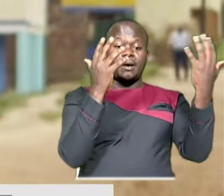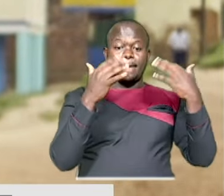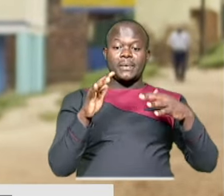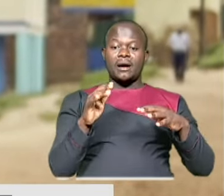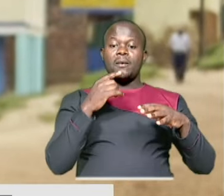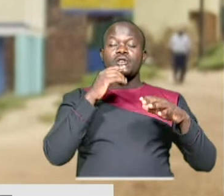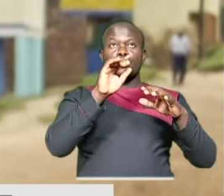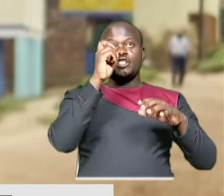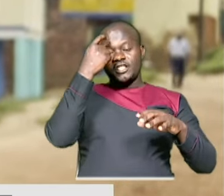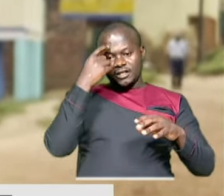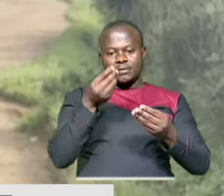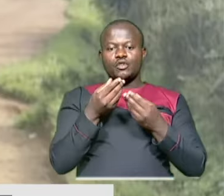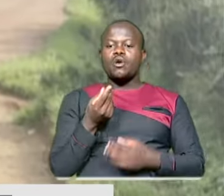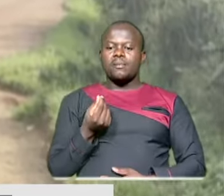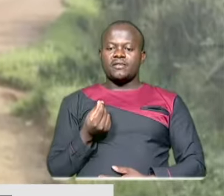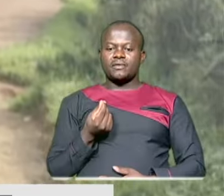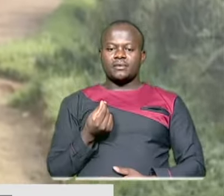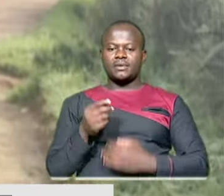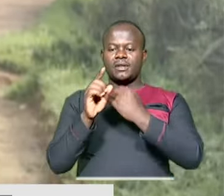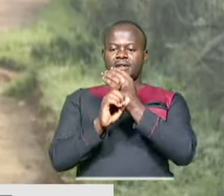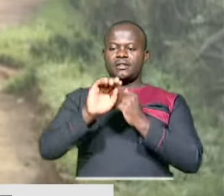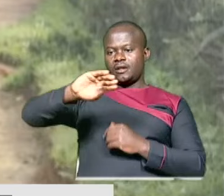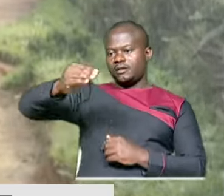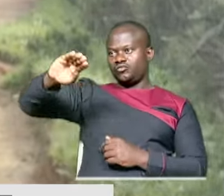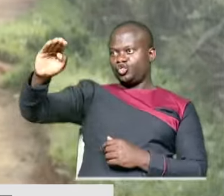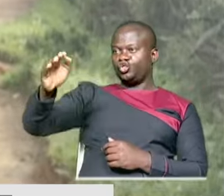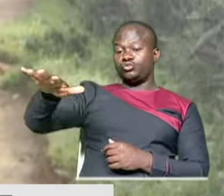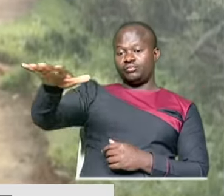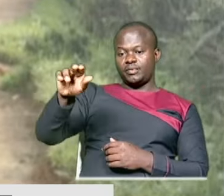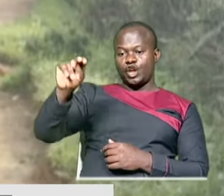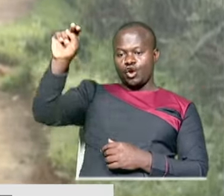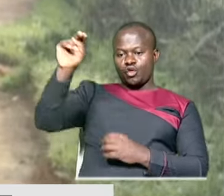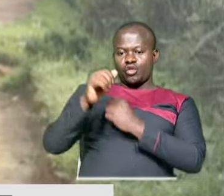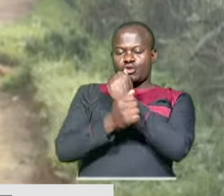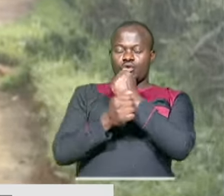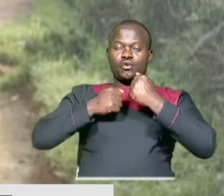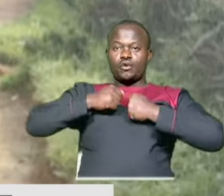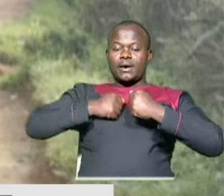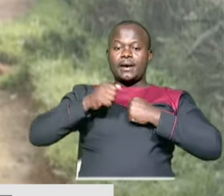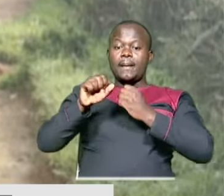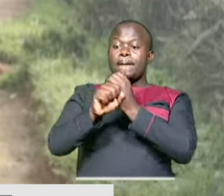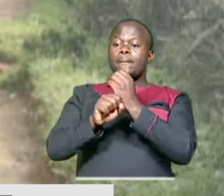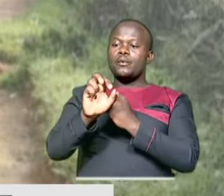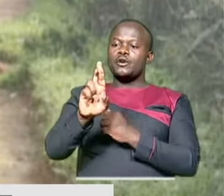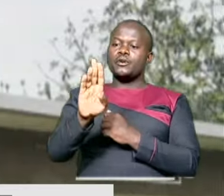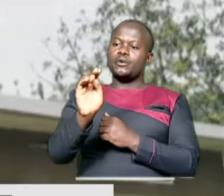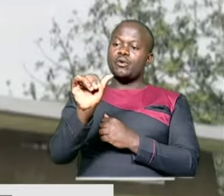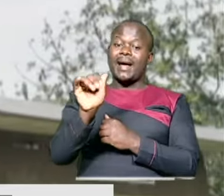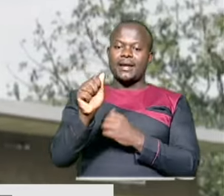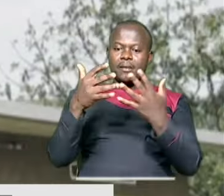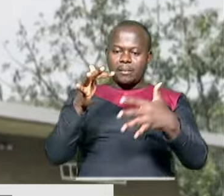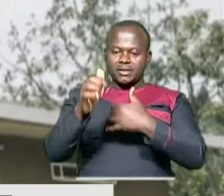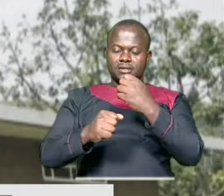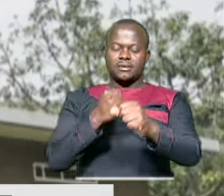ni rya leta nibaduhe amafaranga. Turi mu karere ka Gicumbi ni mu majyaruguru y'u Rwanda mu murenge wa Rubaya hari abaturage bamaze imyaka